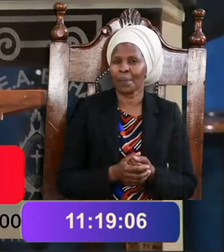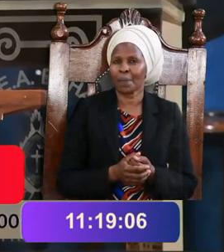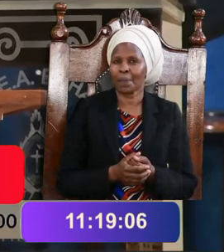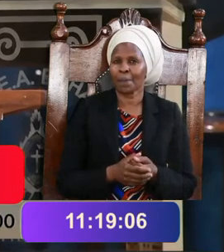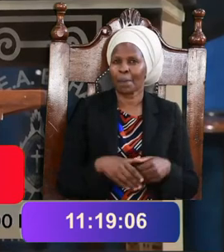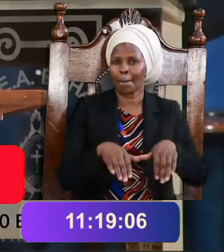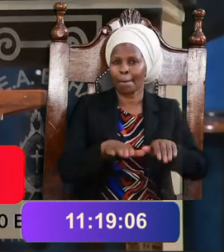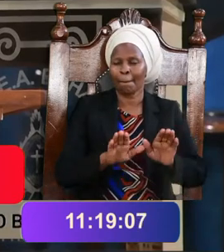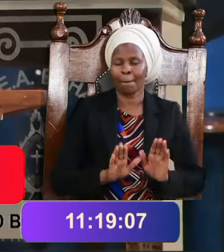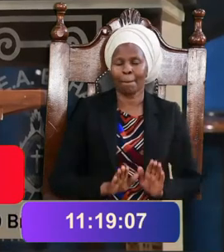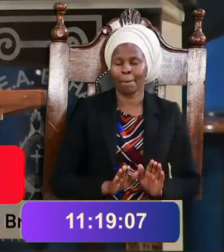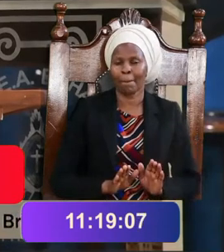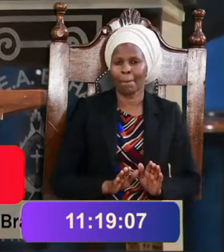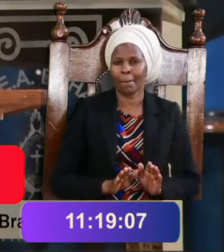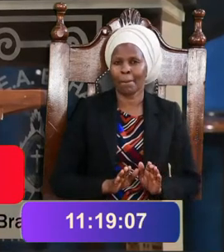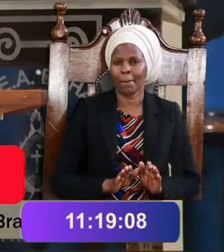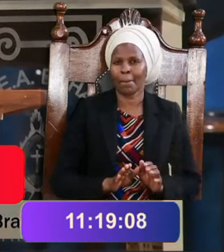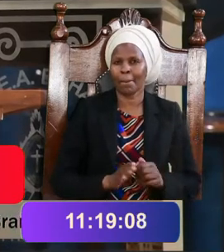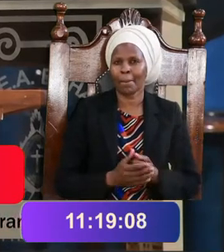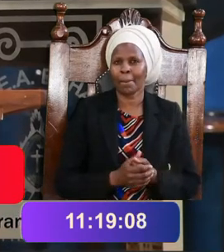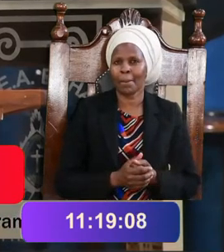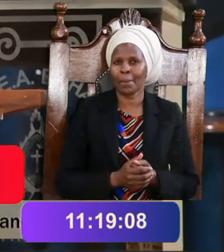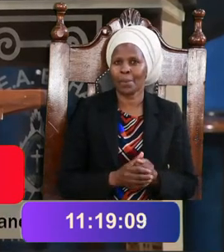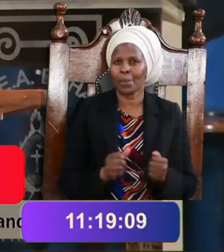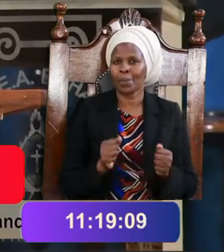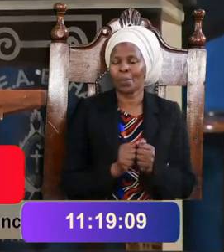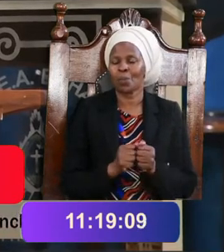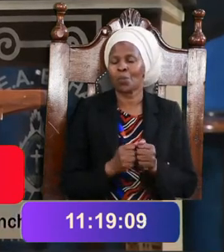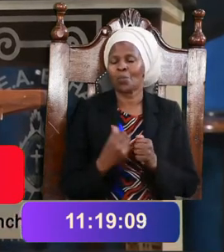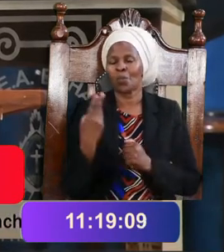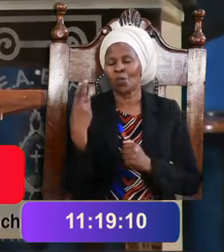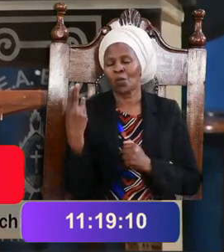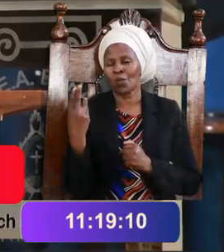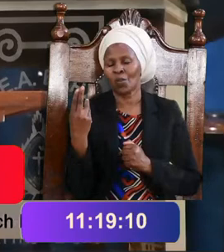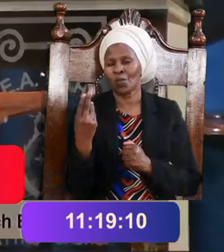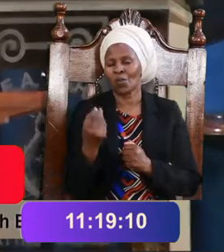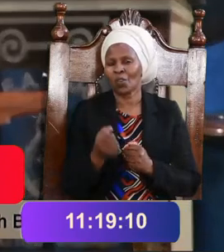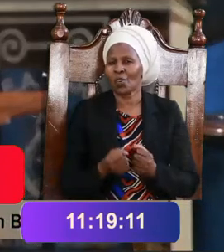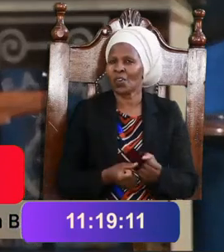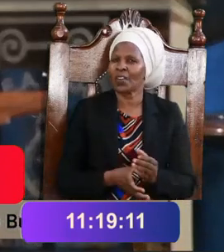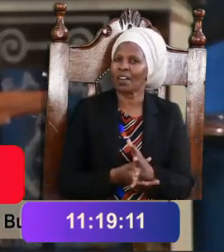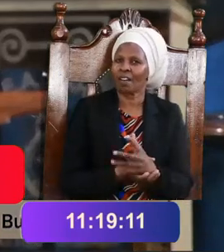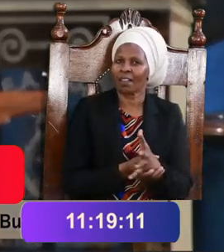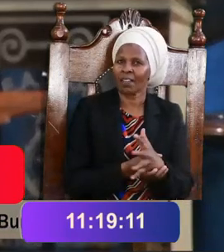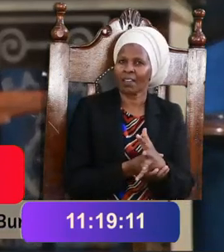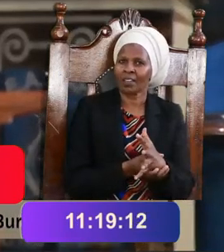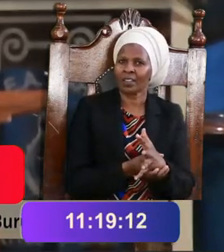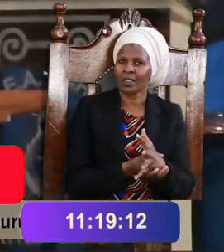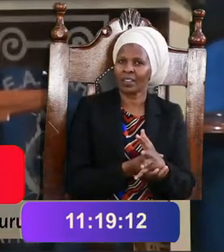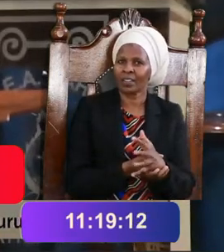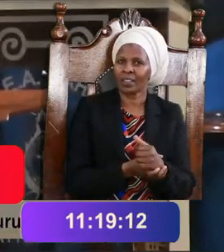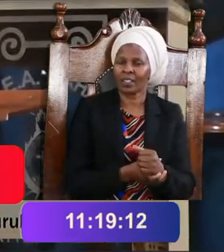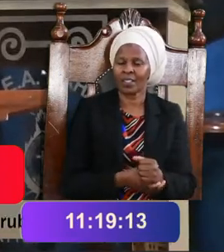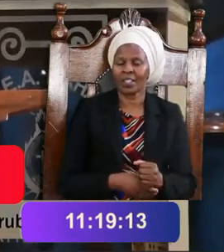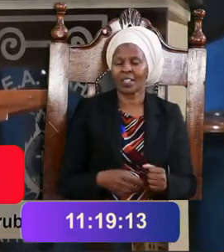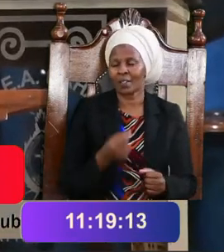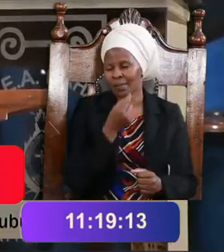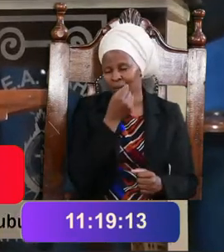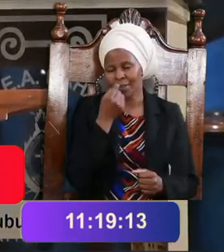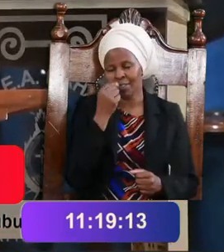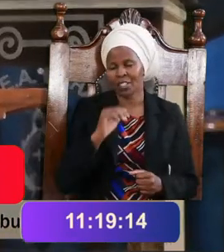Masichi itakuwa tarehe 14 siku ya Alhamisi, itakuwa huko Kiagudhu, Udhaya, Nyeri